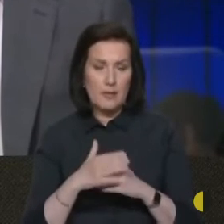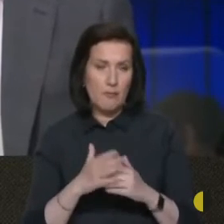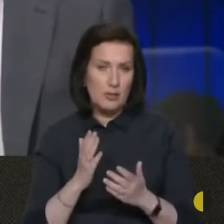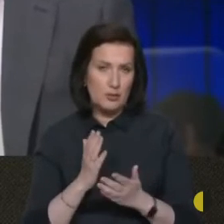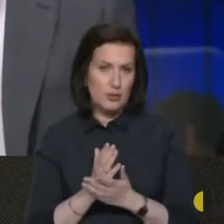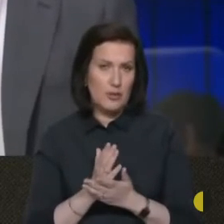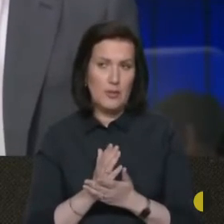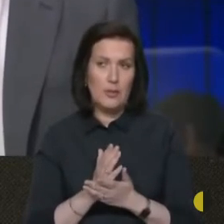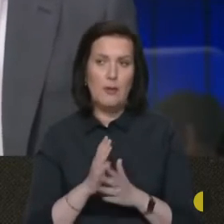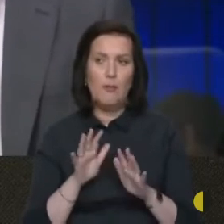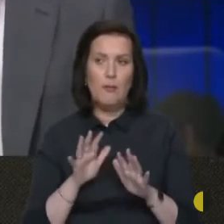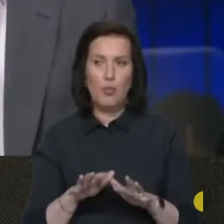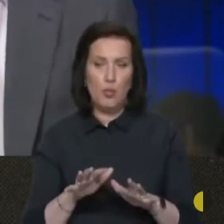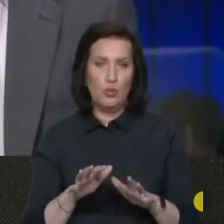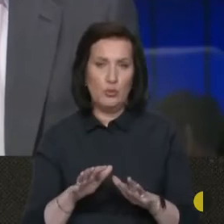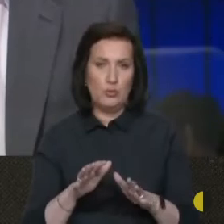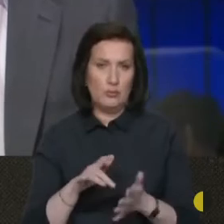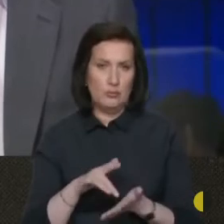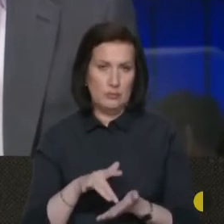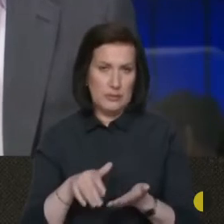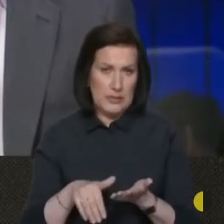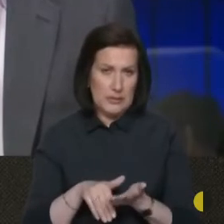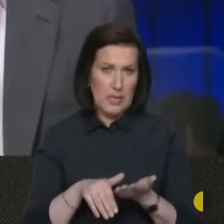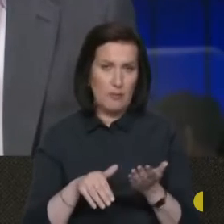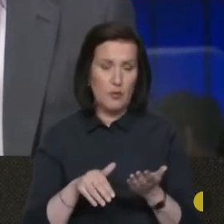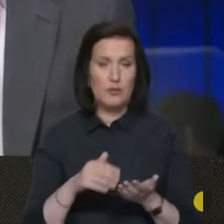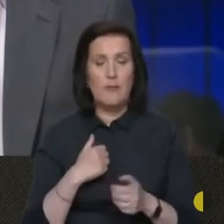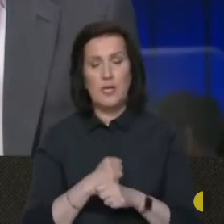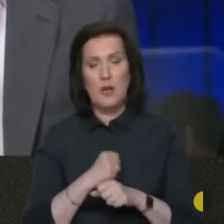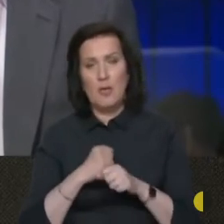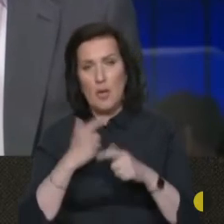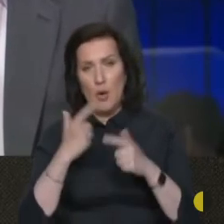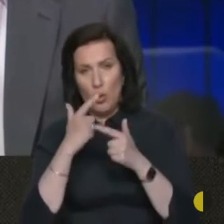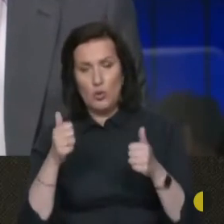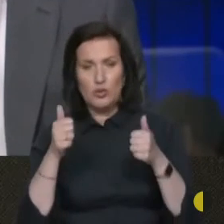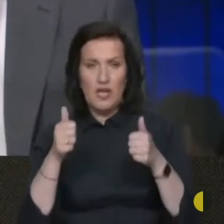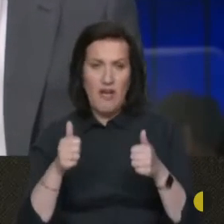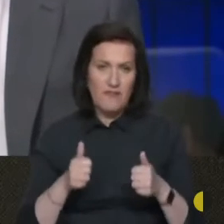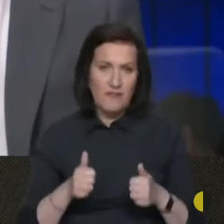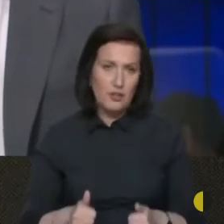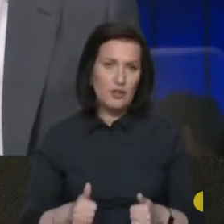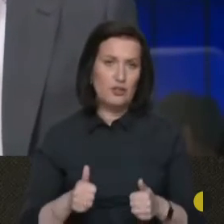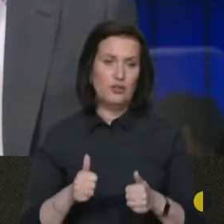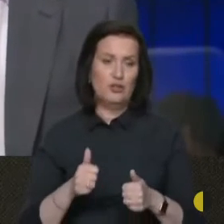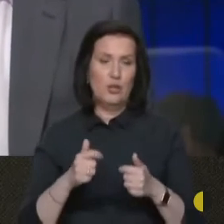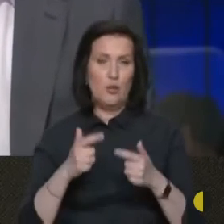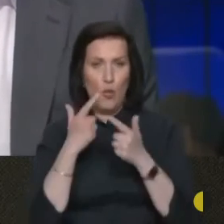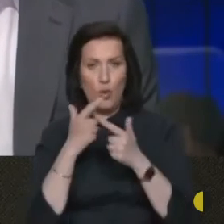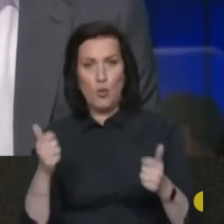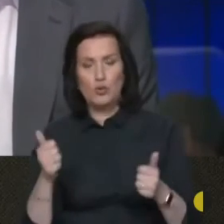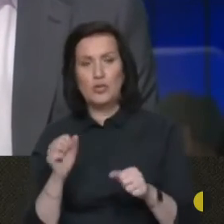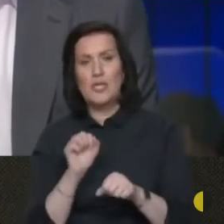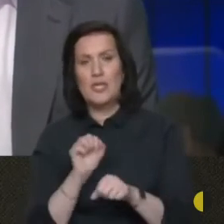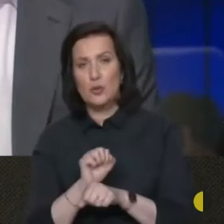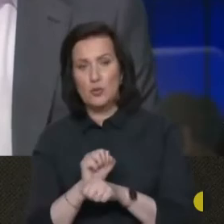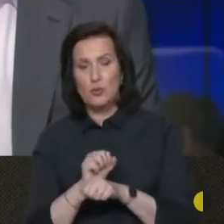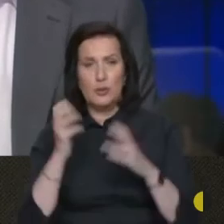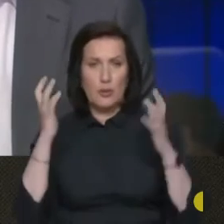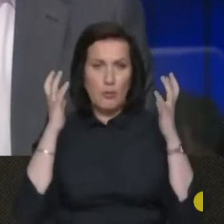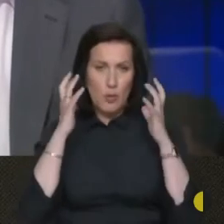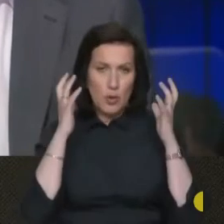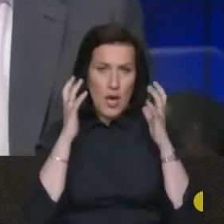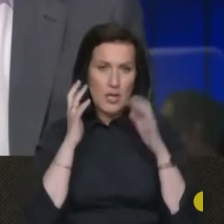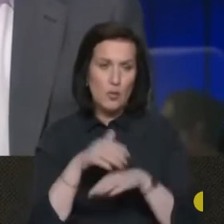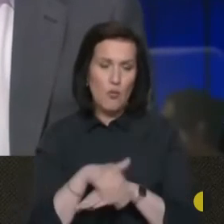пункт незламності. Ми, як правило, це оголошення робили, афіші робили, оголошення на зупинках через радіо